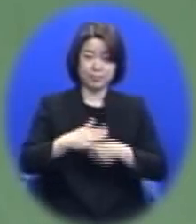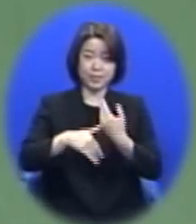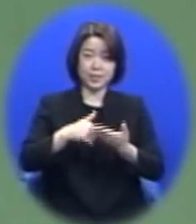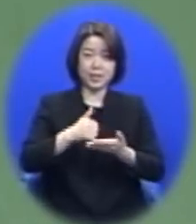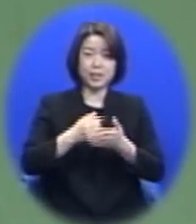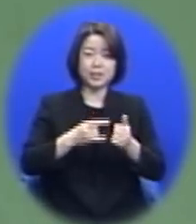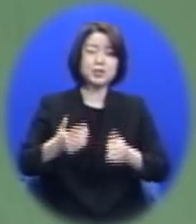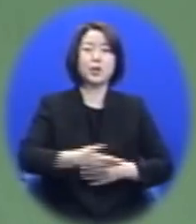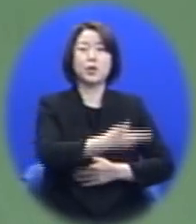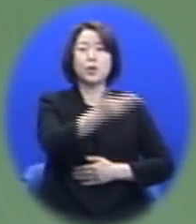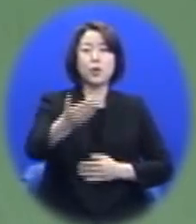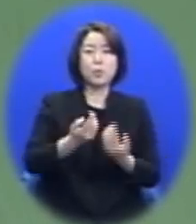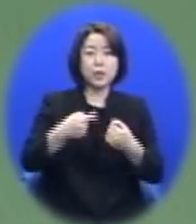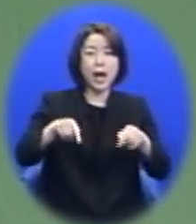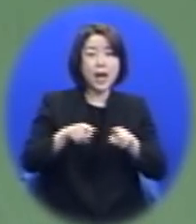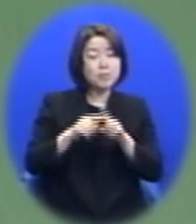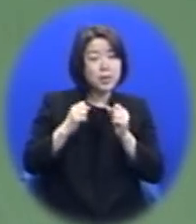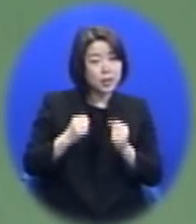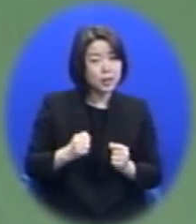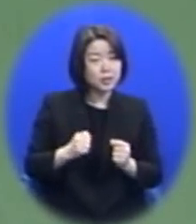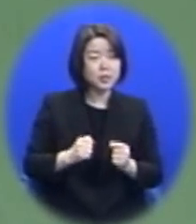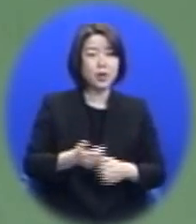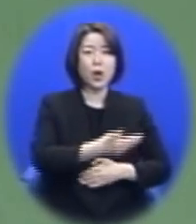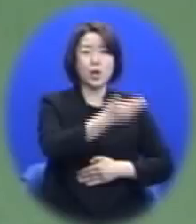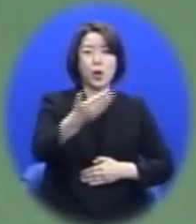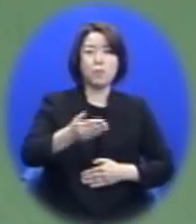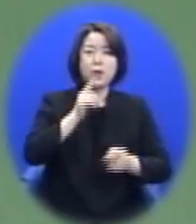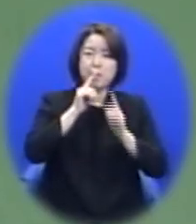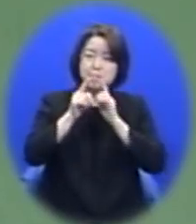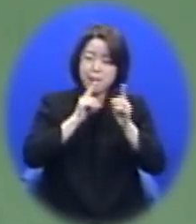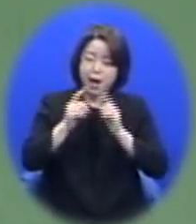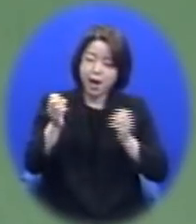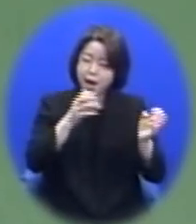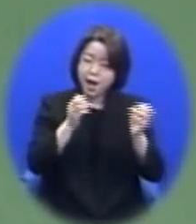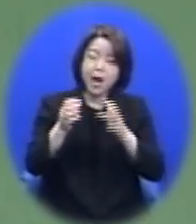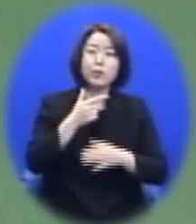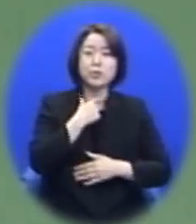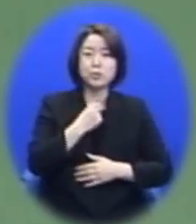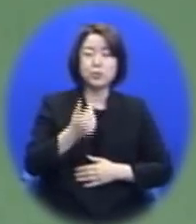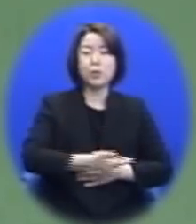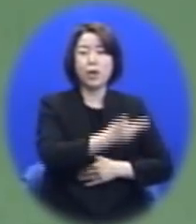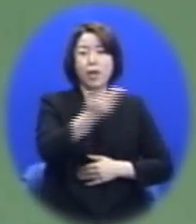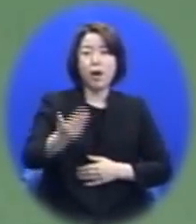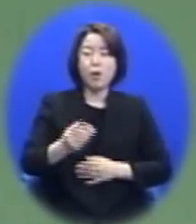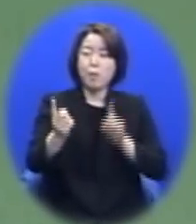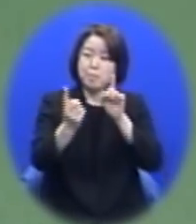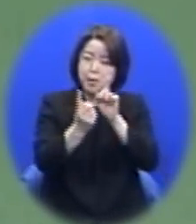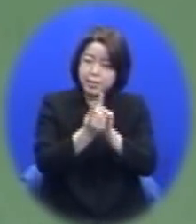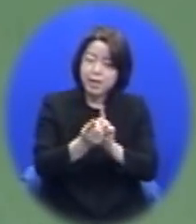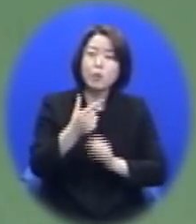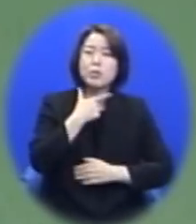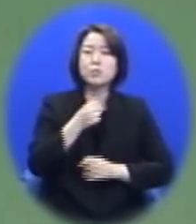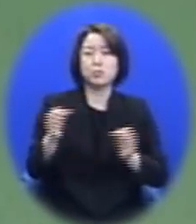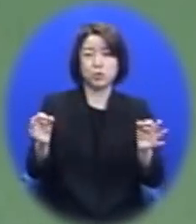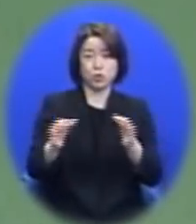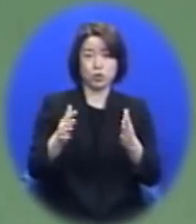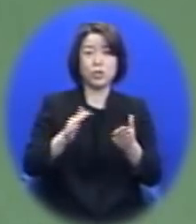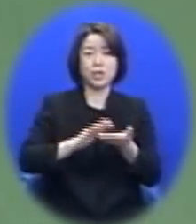하나님께서 여러분들과 함께 하셔서 여러분과 말하고 싶어 하시고 여러분을 만나고 싶어 하시는 순간이에요.